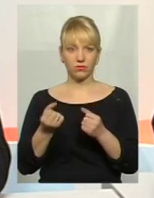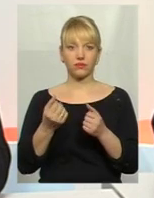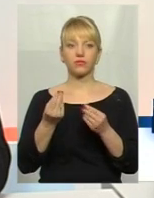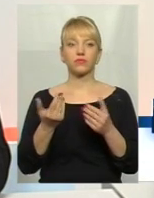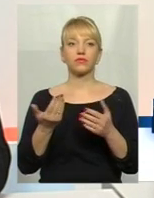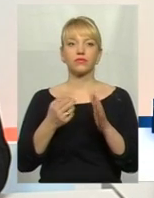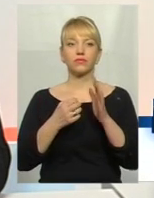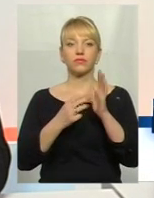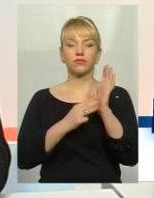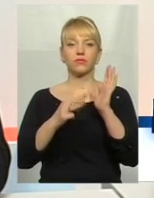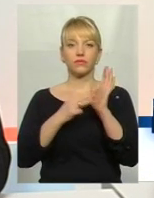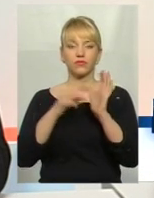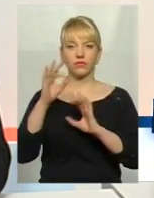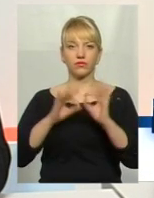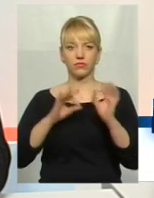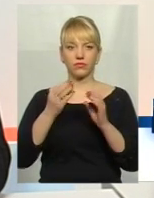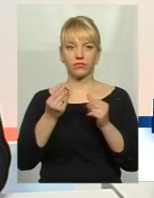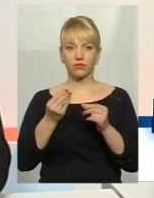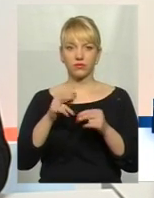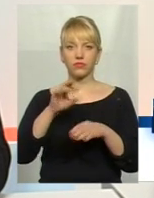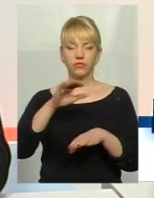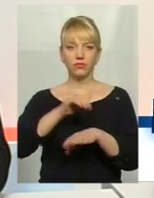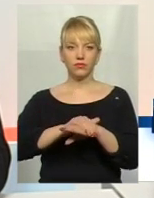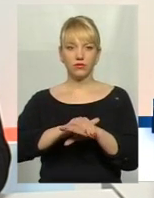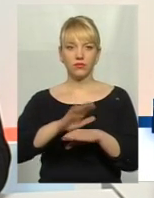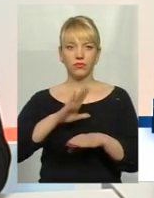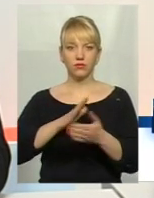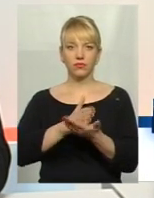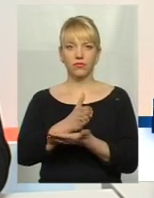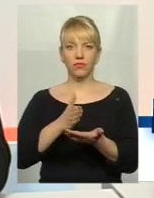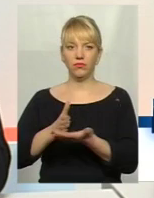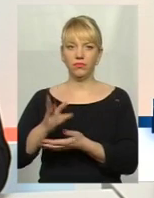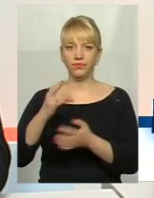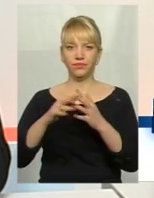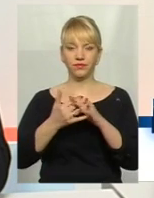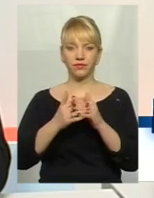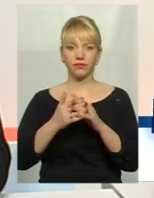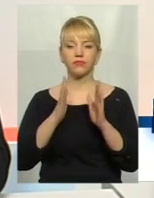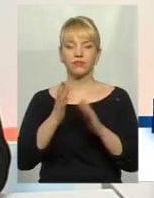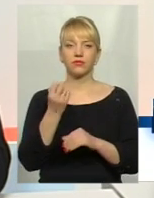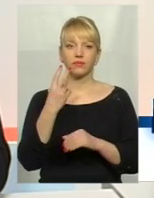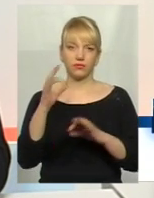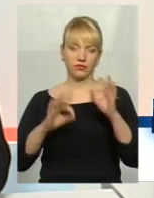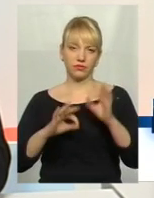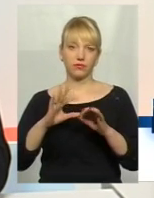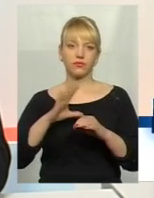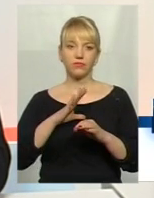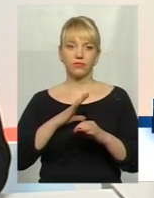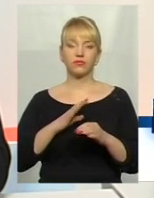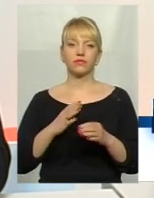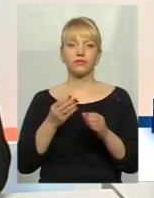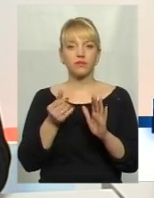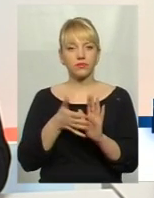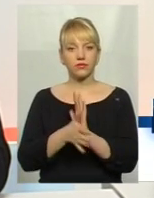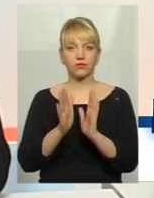вона отримала, 88% коштів по факту було направлено на села. І тільки 12% було освоєно в